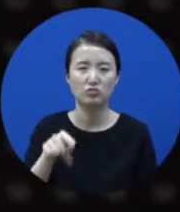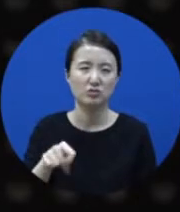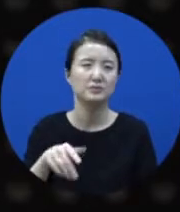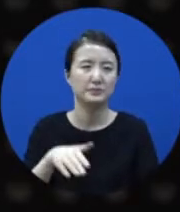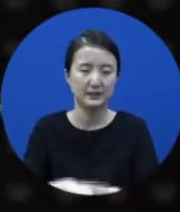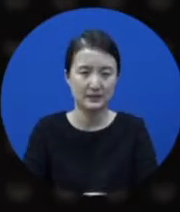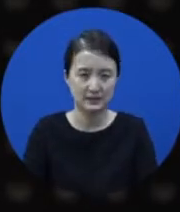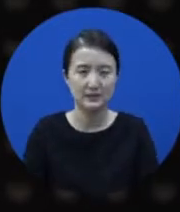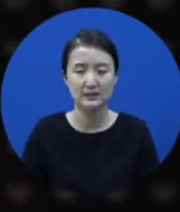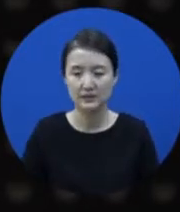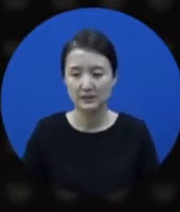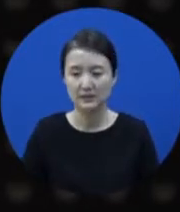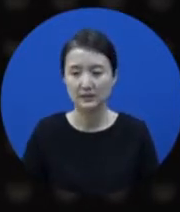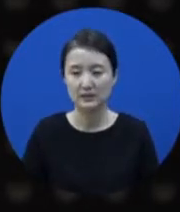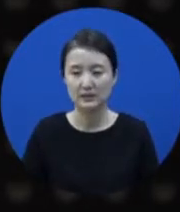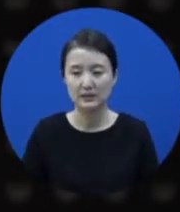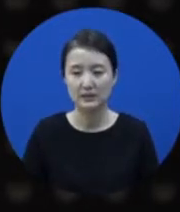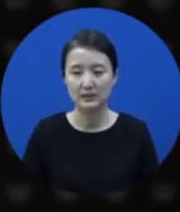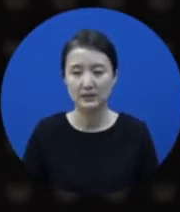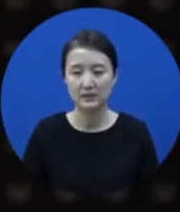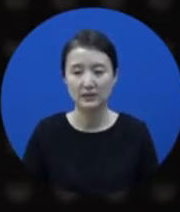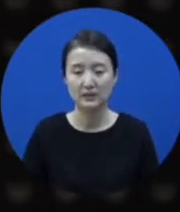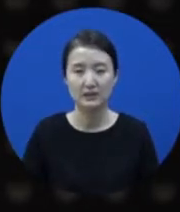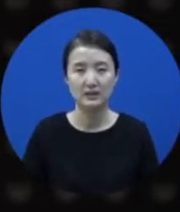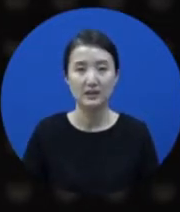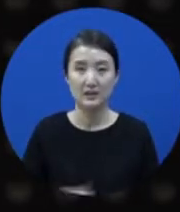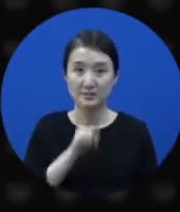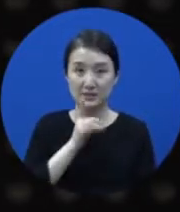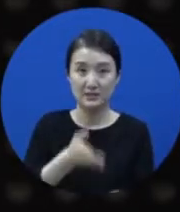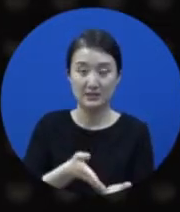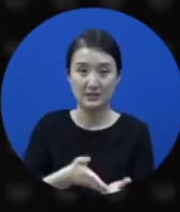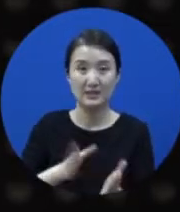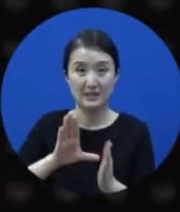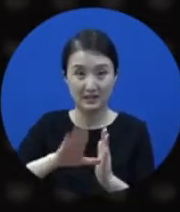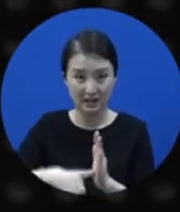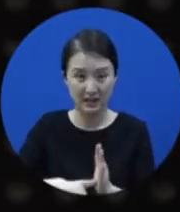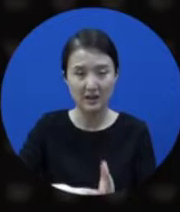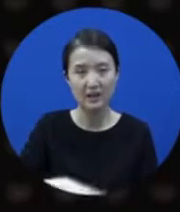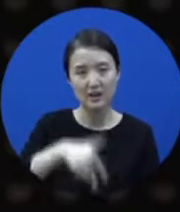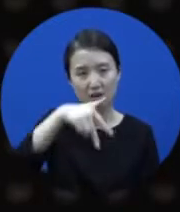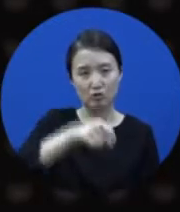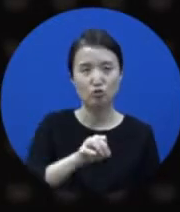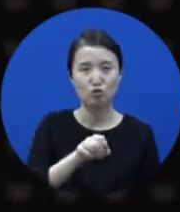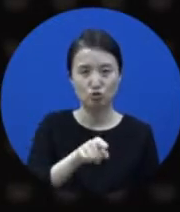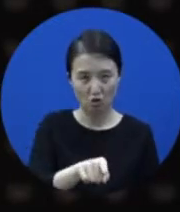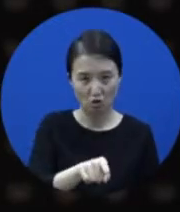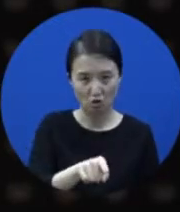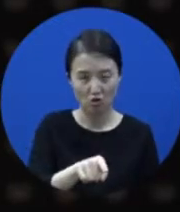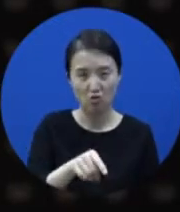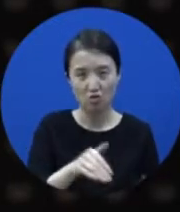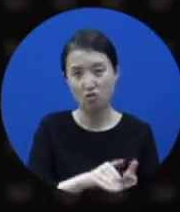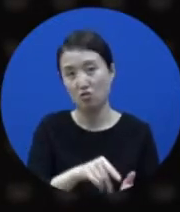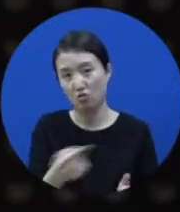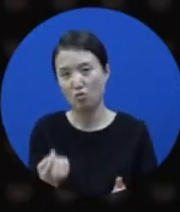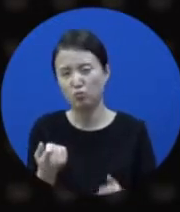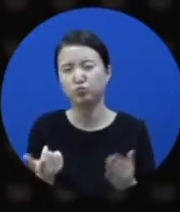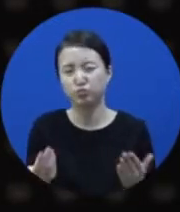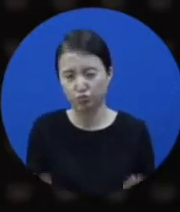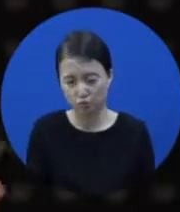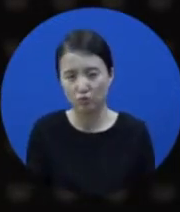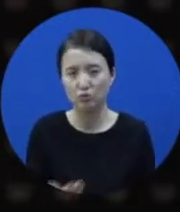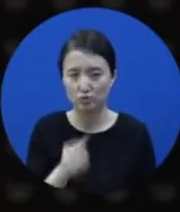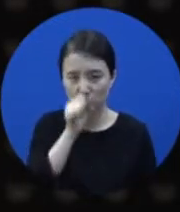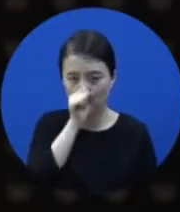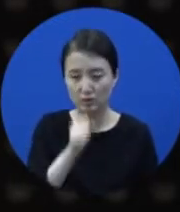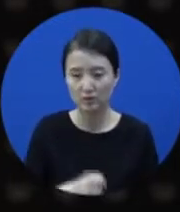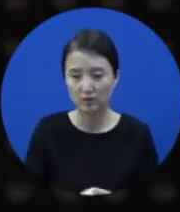자, 말씀하실 때 주어 다음에 잠깐 끊었다가 말씀하세요. 자, 훌륭한 말은 예, 잠깐만 쉬세요. 그런데